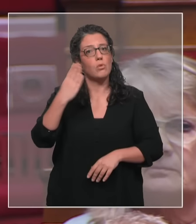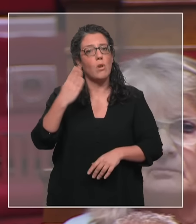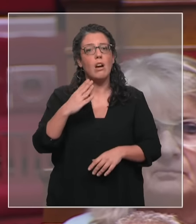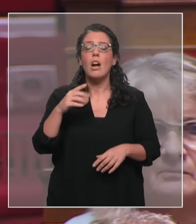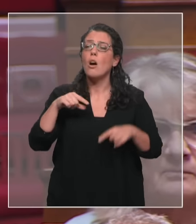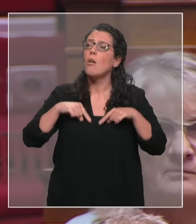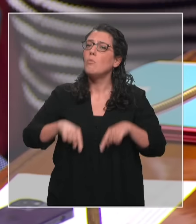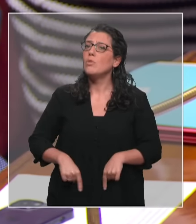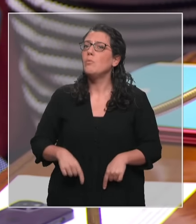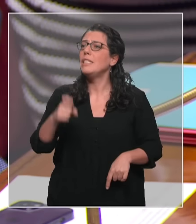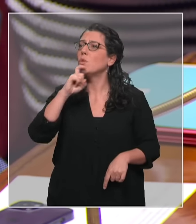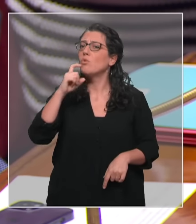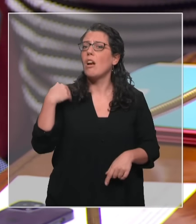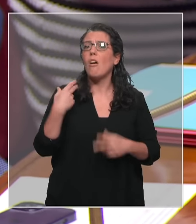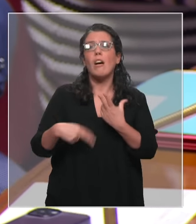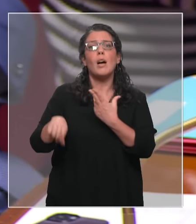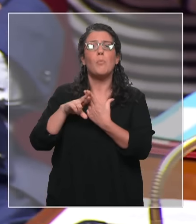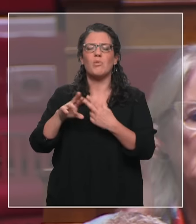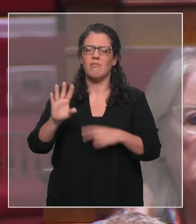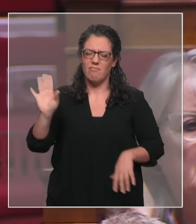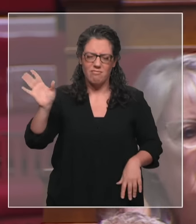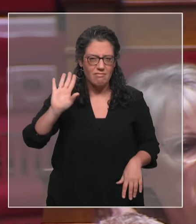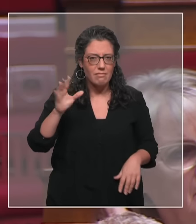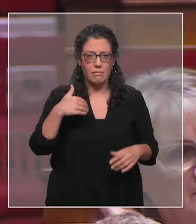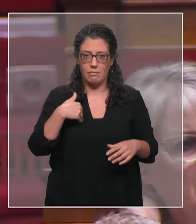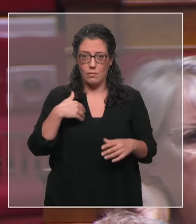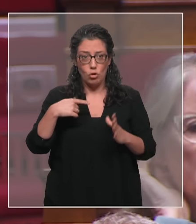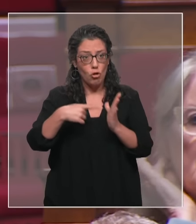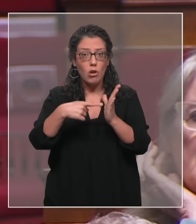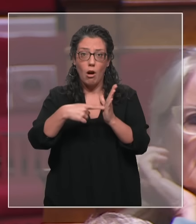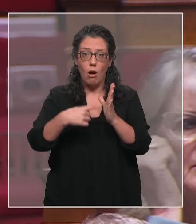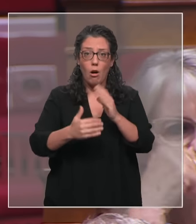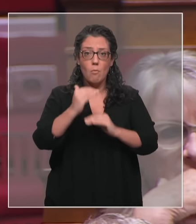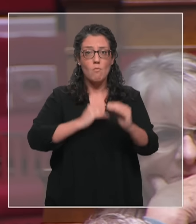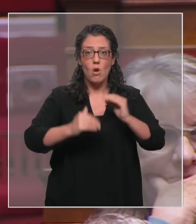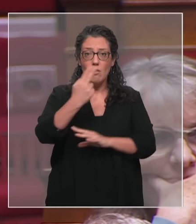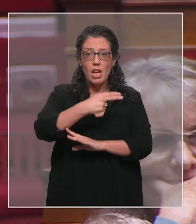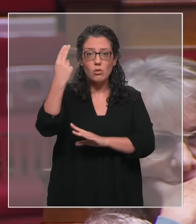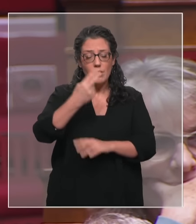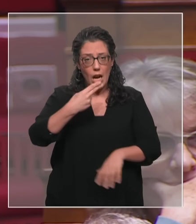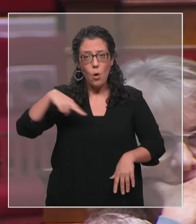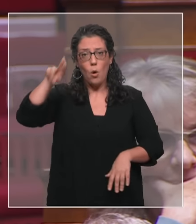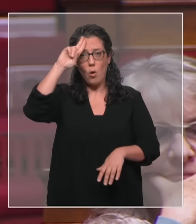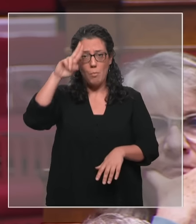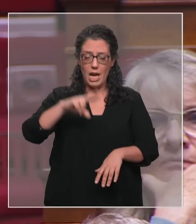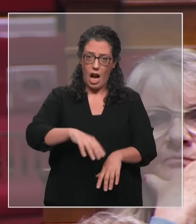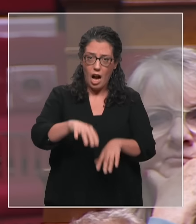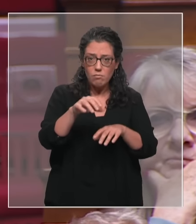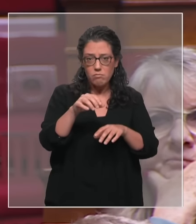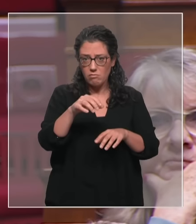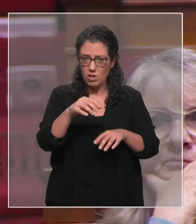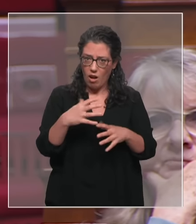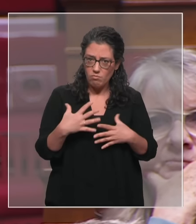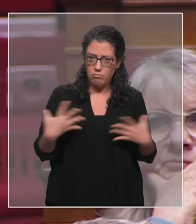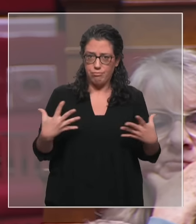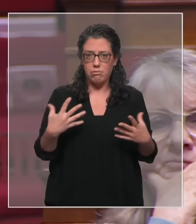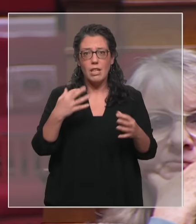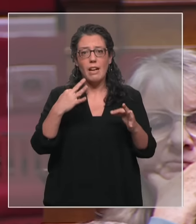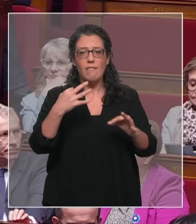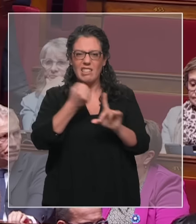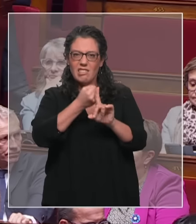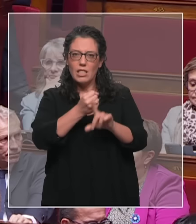que vous venez de me faire tout à l'heure, quand comptez-vous élaborer un grand plan national et européen de lutte contre le trafic de drogue, axé